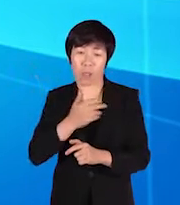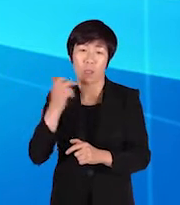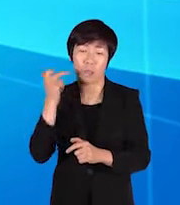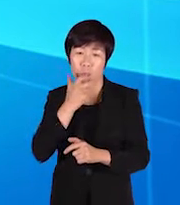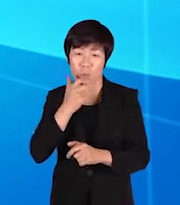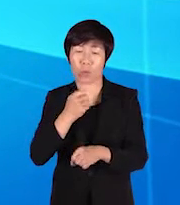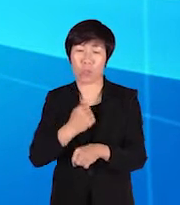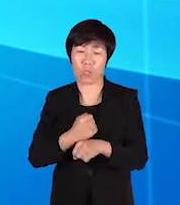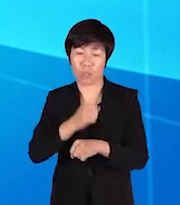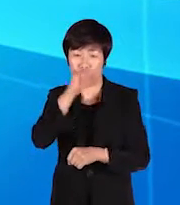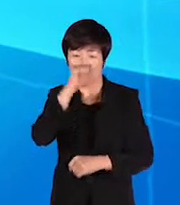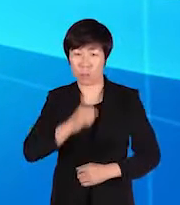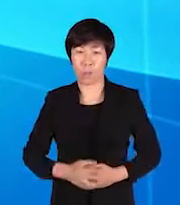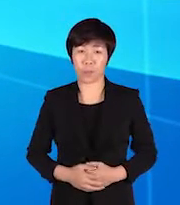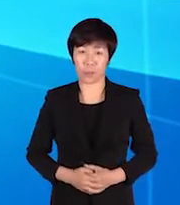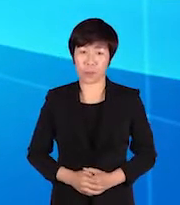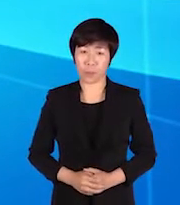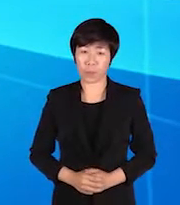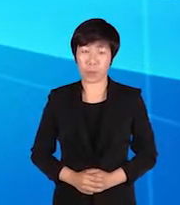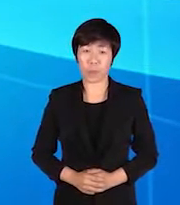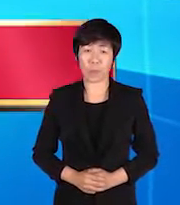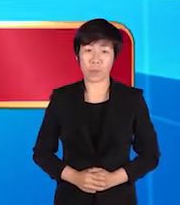희석해 소독하는 것이 좋습니다.